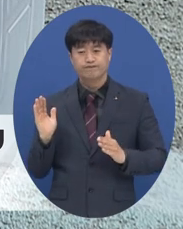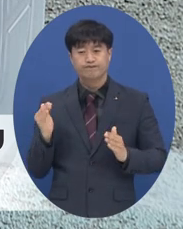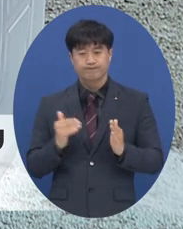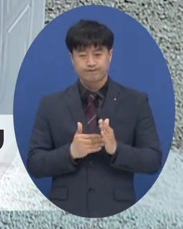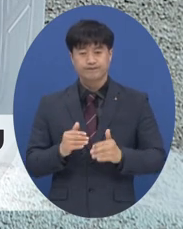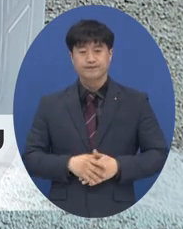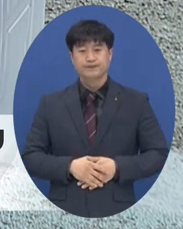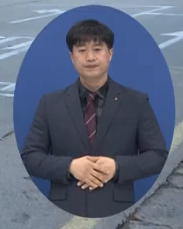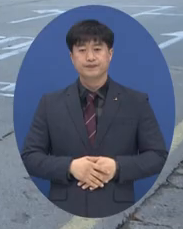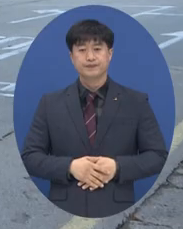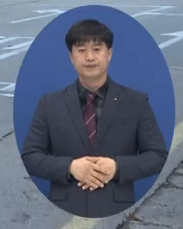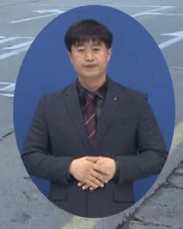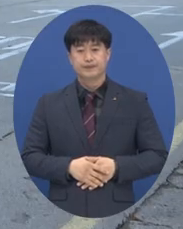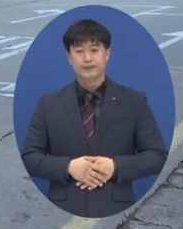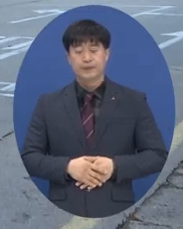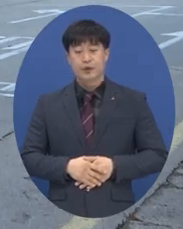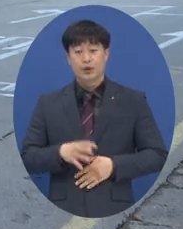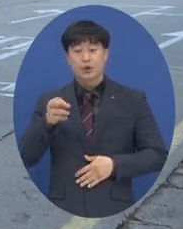취재했습니다.